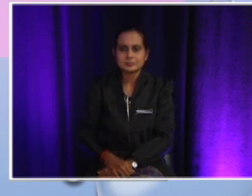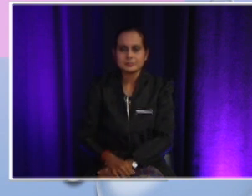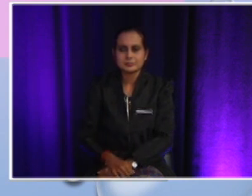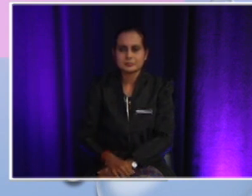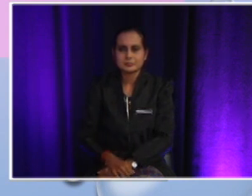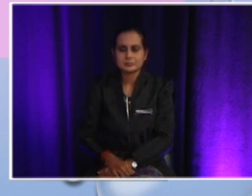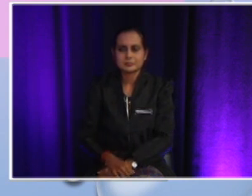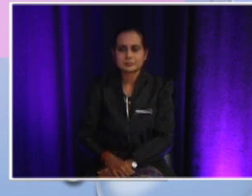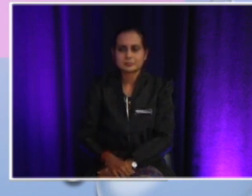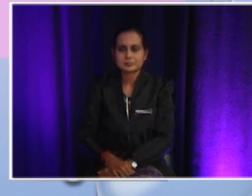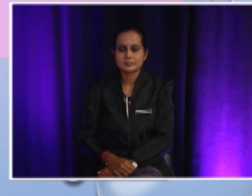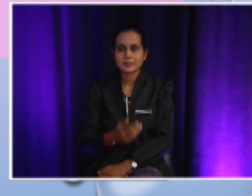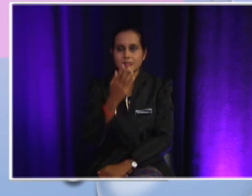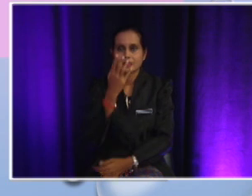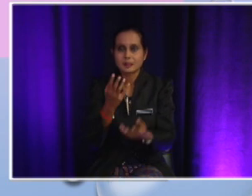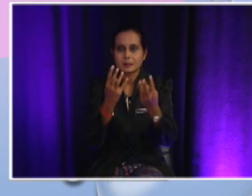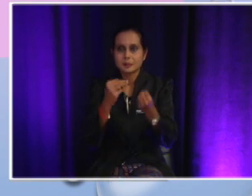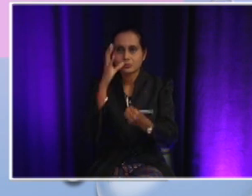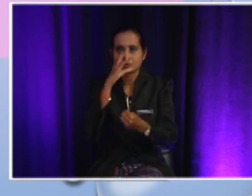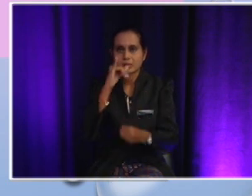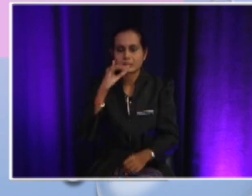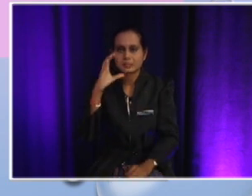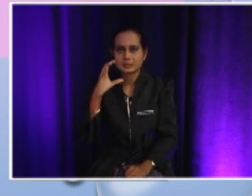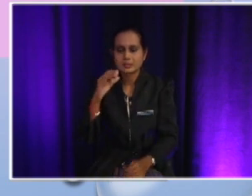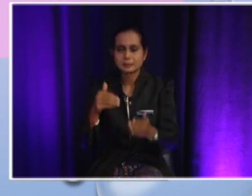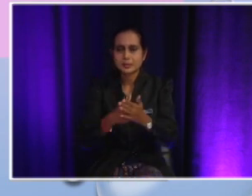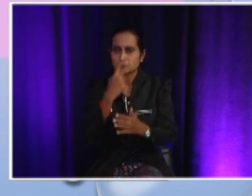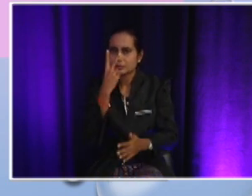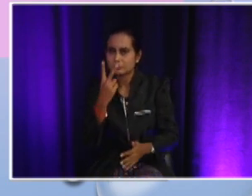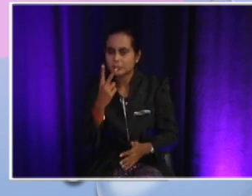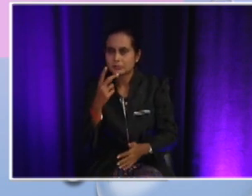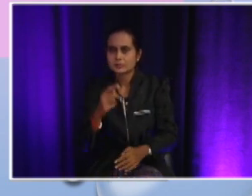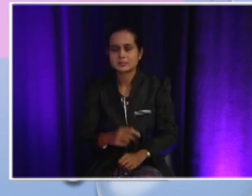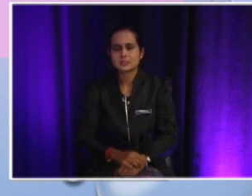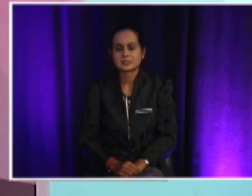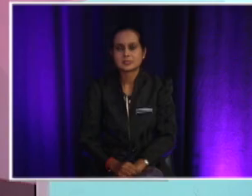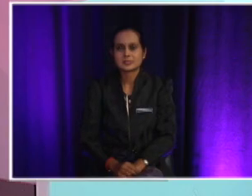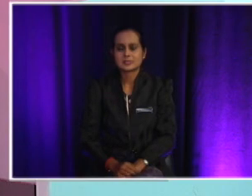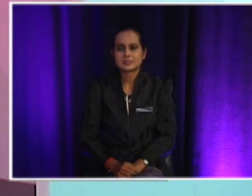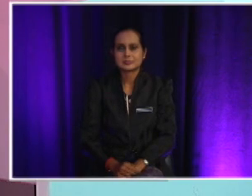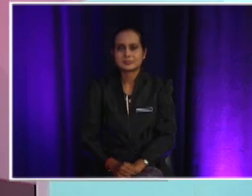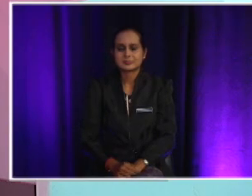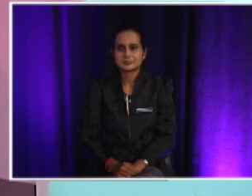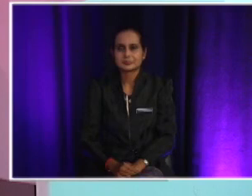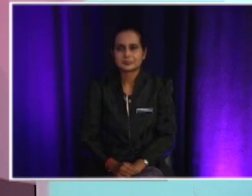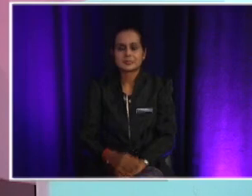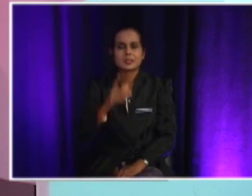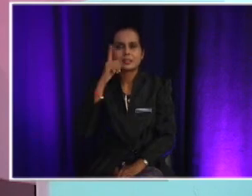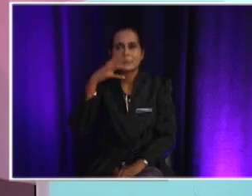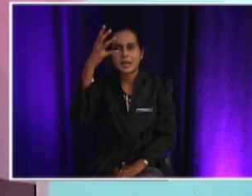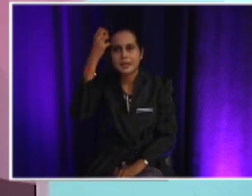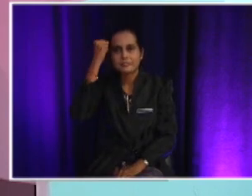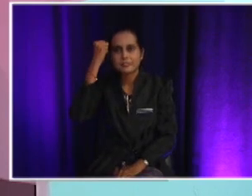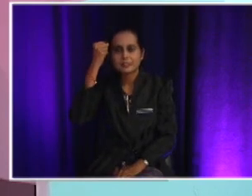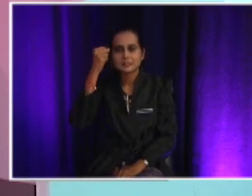IC, ini barulah dapat nampak. Kita tadi dia tak nampak tu. Nak ingat macam mana nak hafal? Tak perlu hafal. Tak perlu hafal formula.